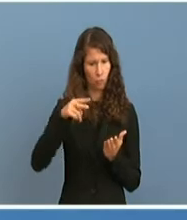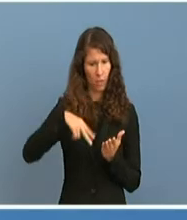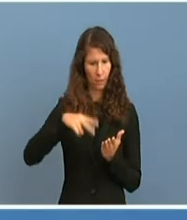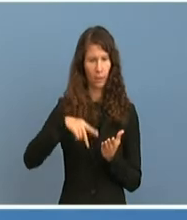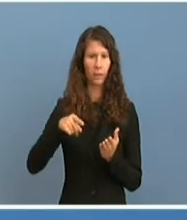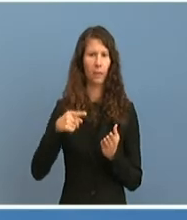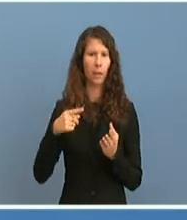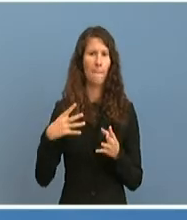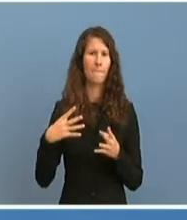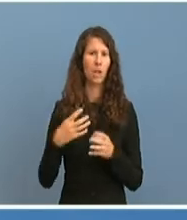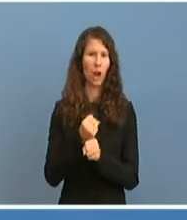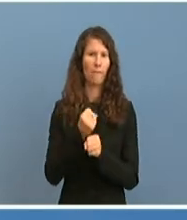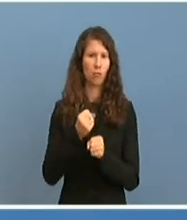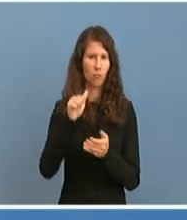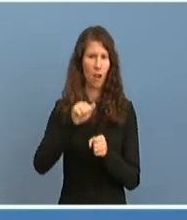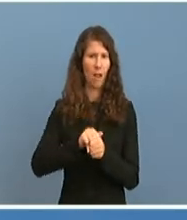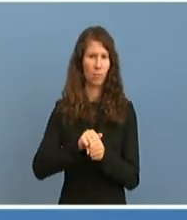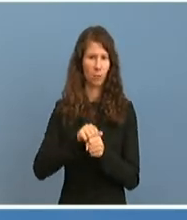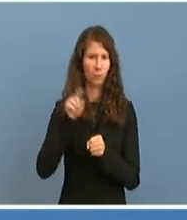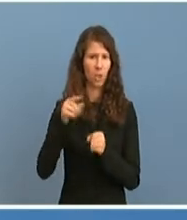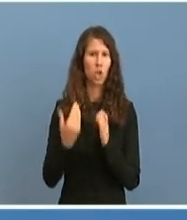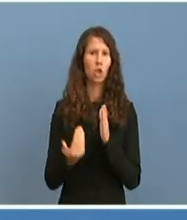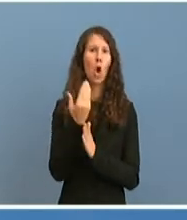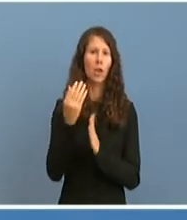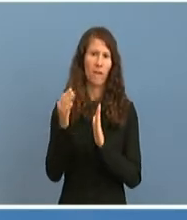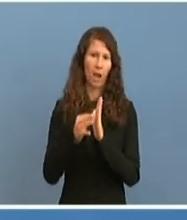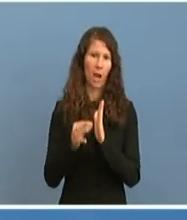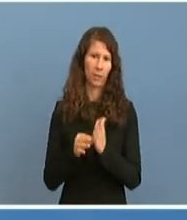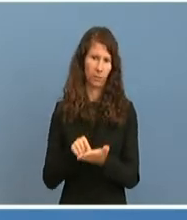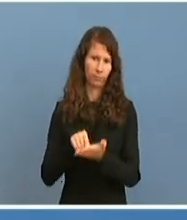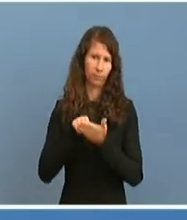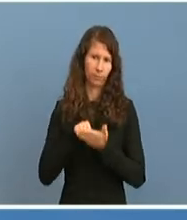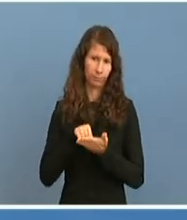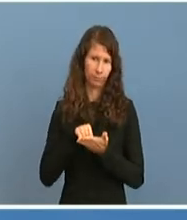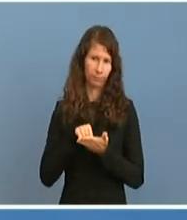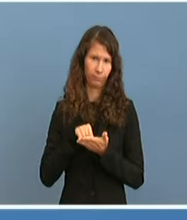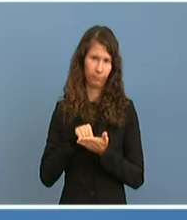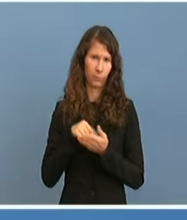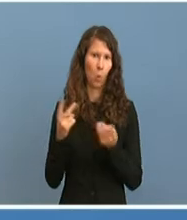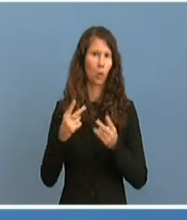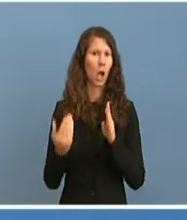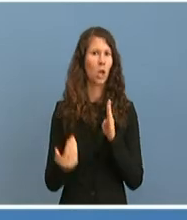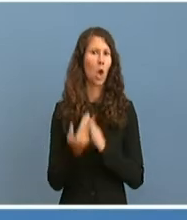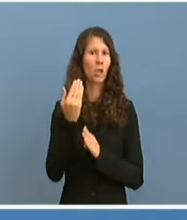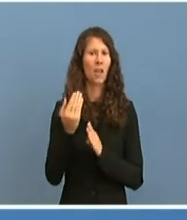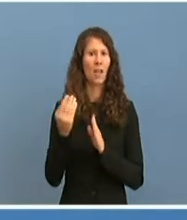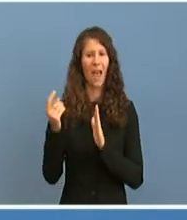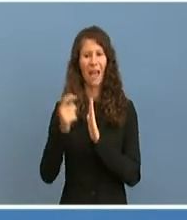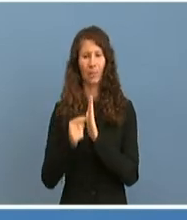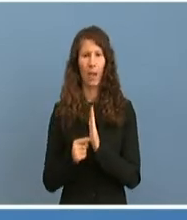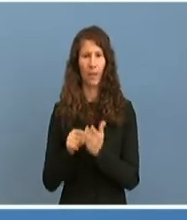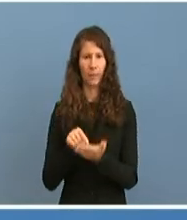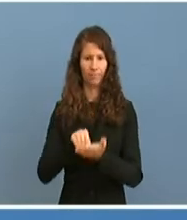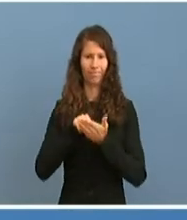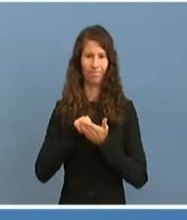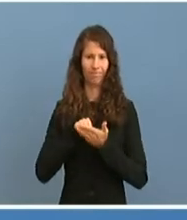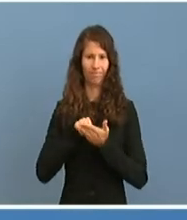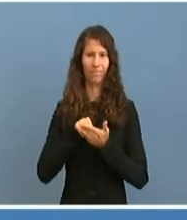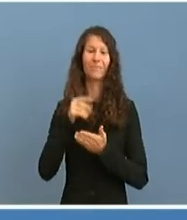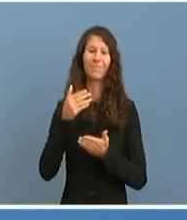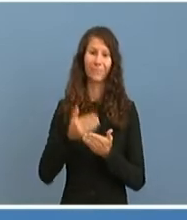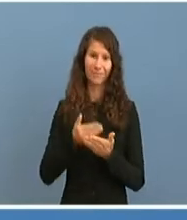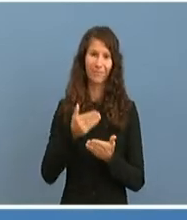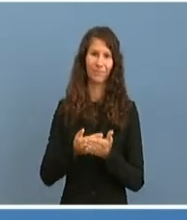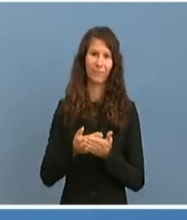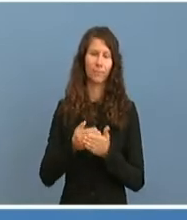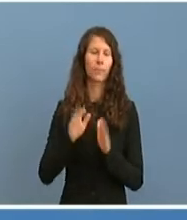Beschaffungsamtes, neue Fakten vorgebracht oder zumindest neue Aspekte hervorgehoben. Und die haben eben dazu geführt, dass